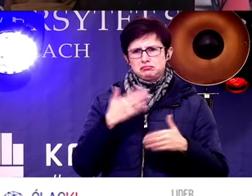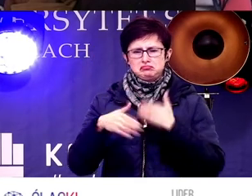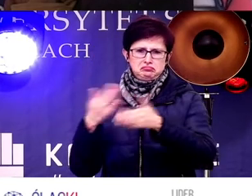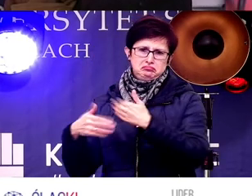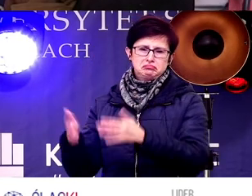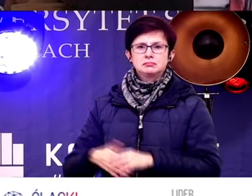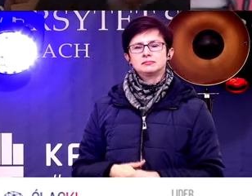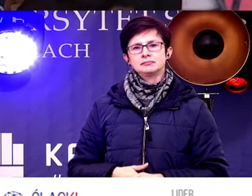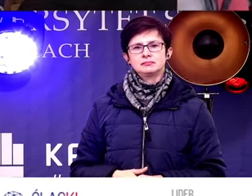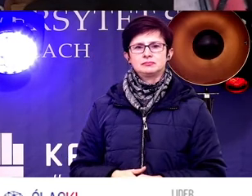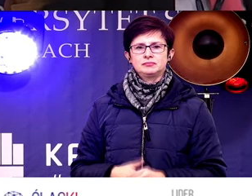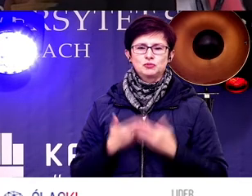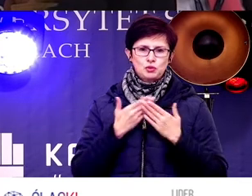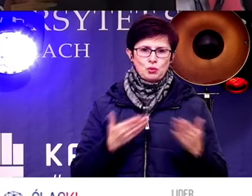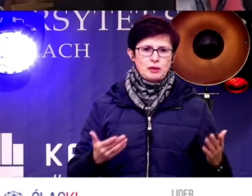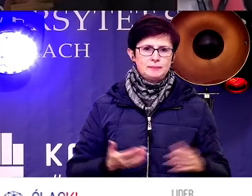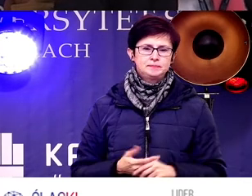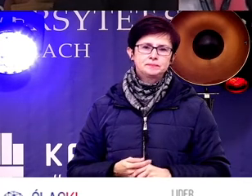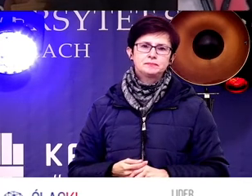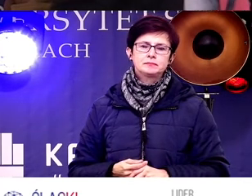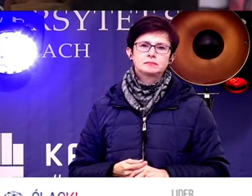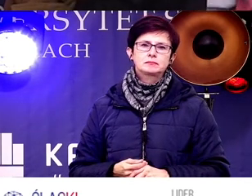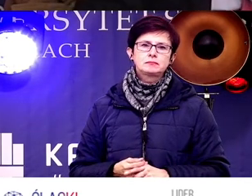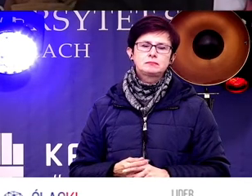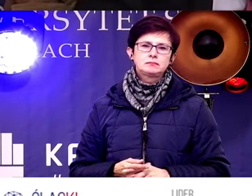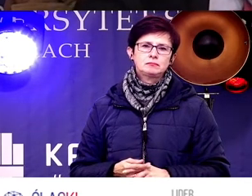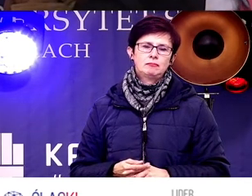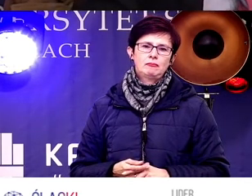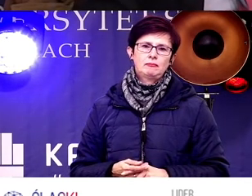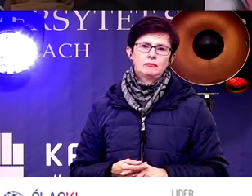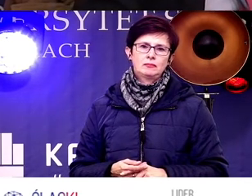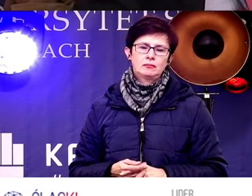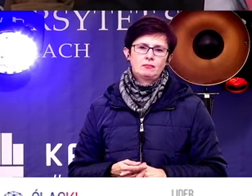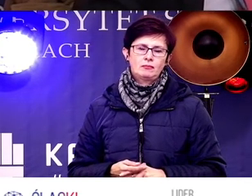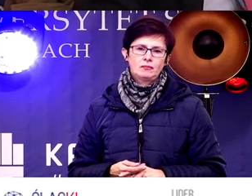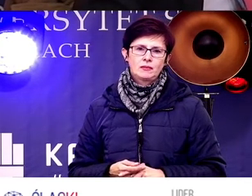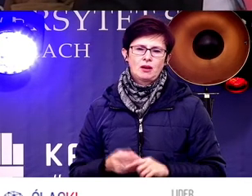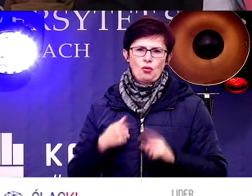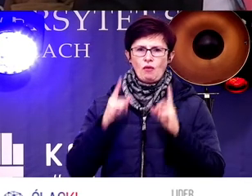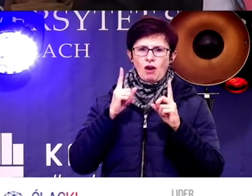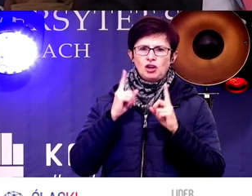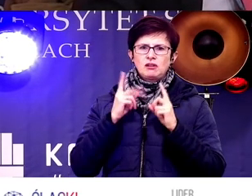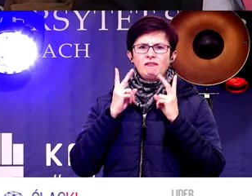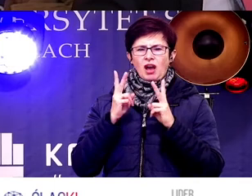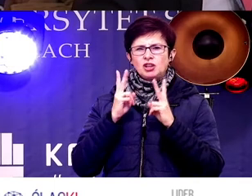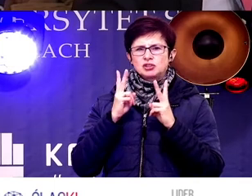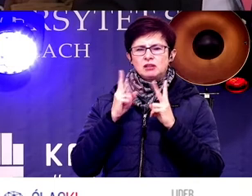wydaje. Dziękuję bardzo. Wydaje mi się, że istotne jest, aby ta decyzja była